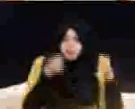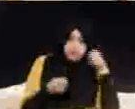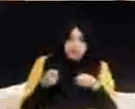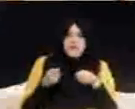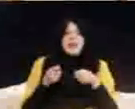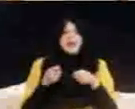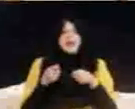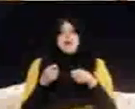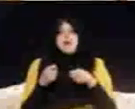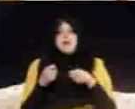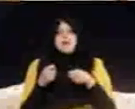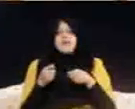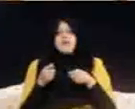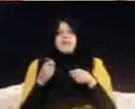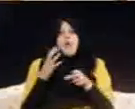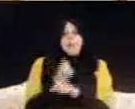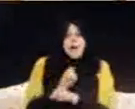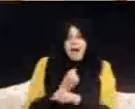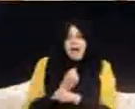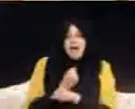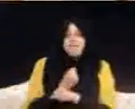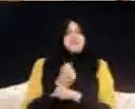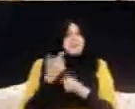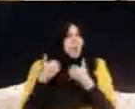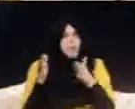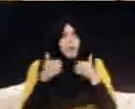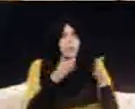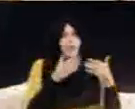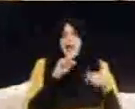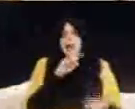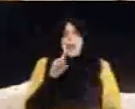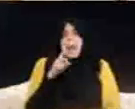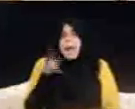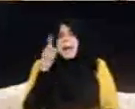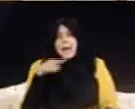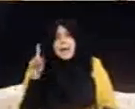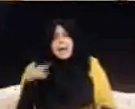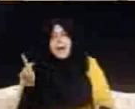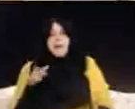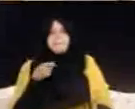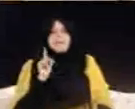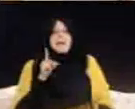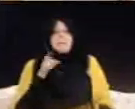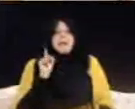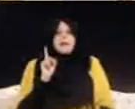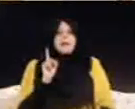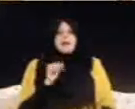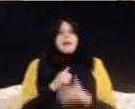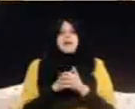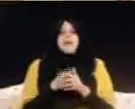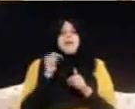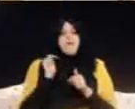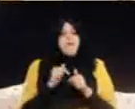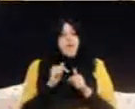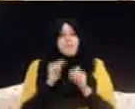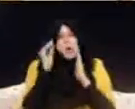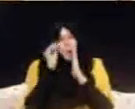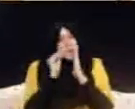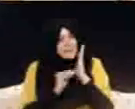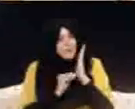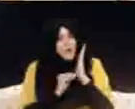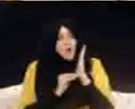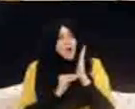والمضاربة القراض والمرابحة، هكذا فتحت أبواب حلال. ولكن سادتي الأفاضل لابد من مراعاة الشروط